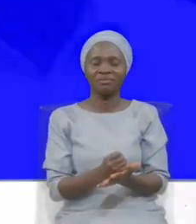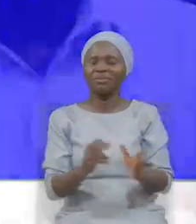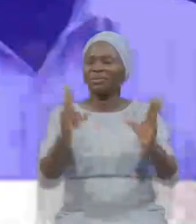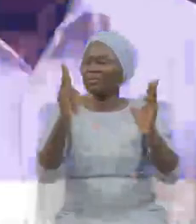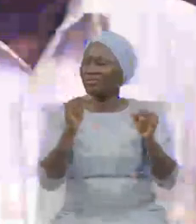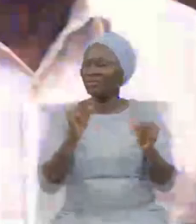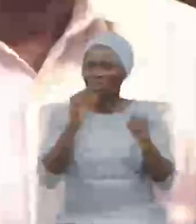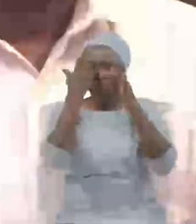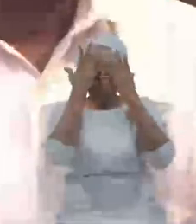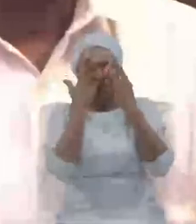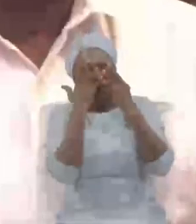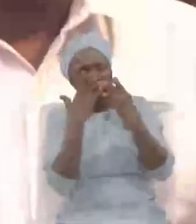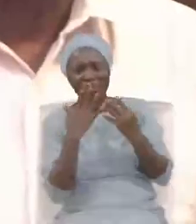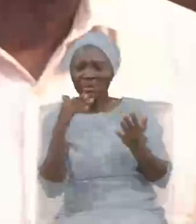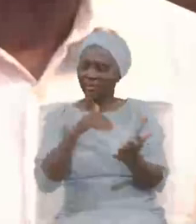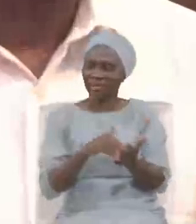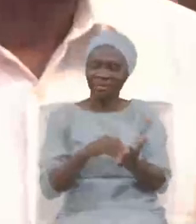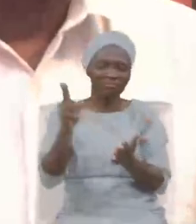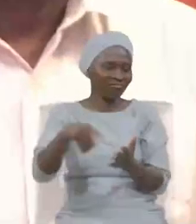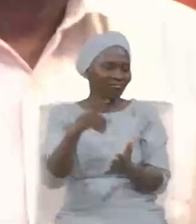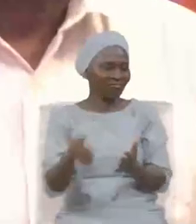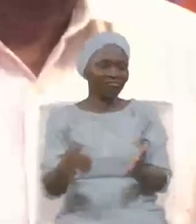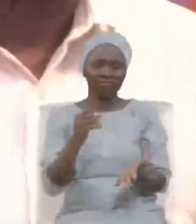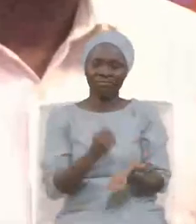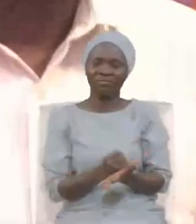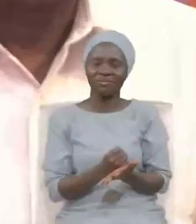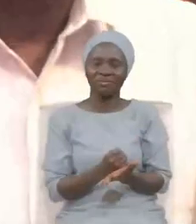Il n'y a plus d'amertume, ça s'est annulé.